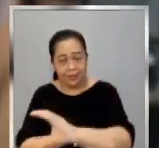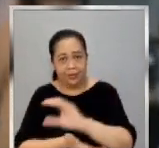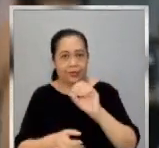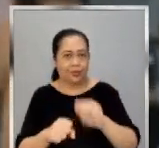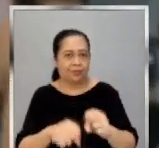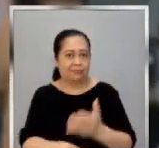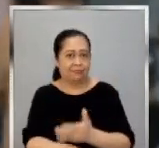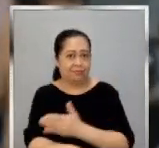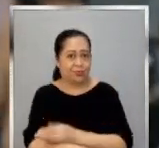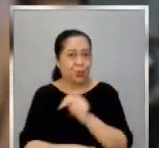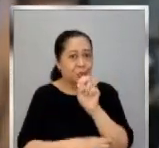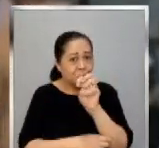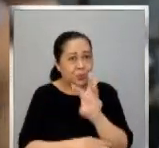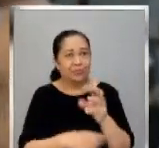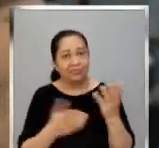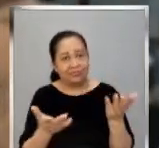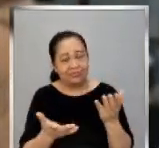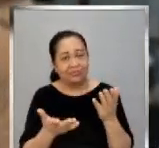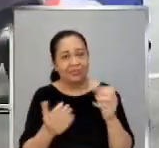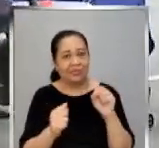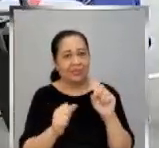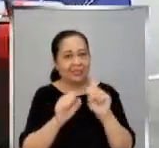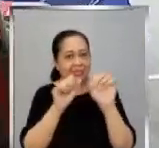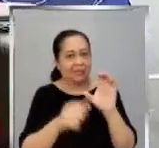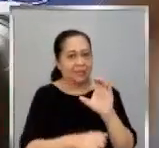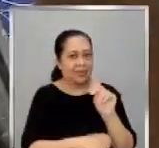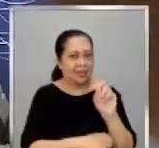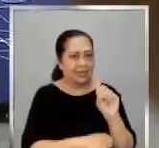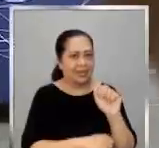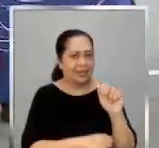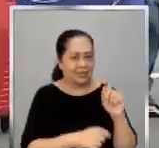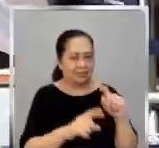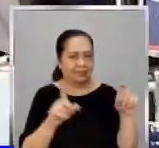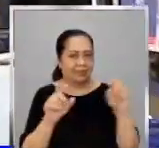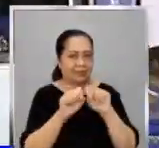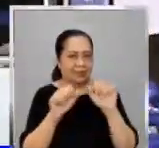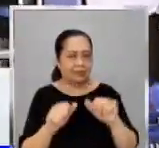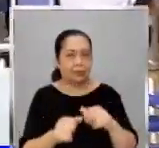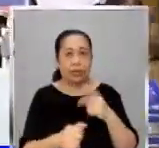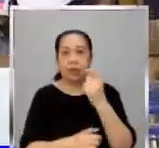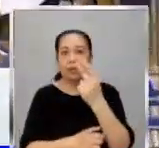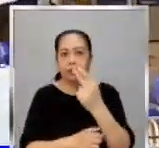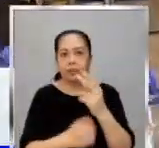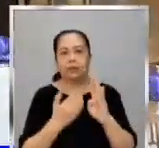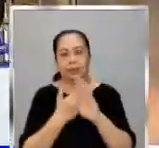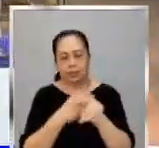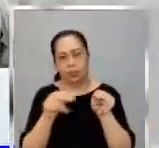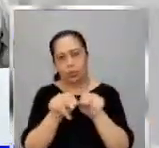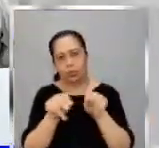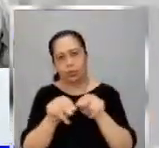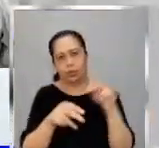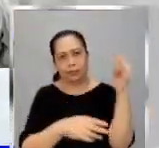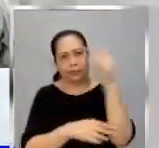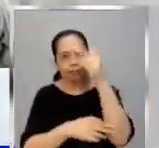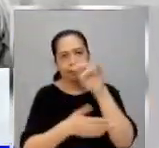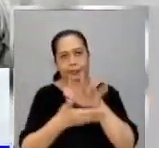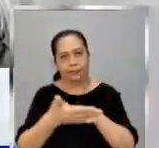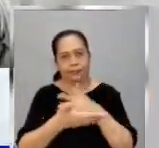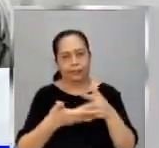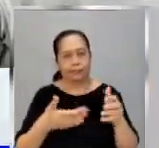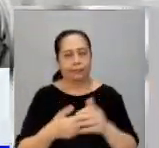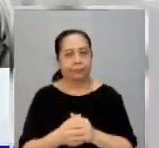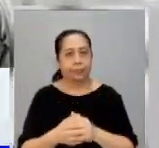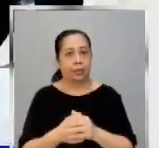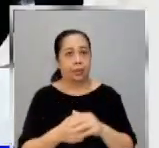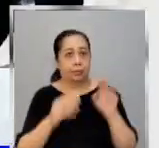bagong CNS-ATM system. Inaasahan sa Huwebes umano, balik normal na ang flight schedule. Ang palasyo